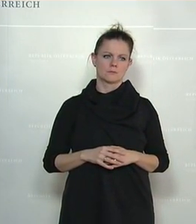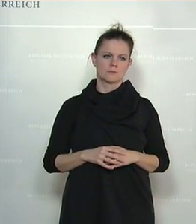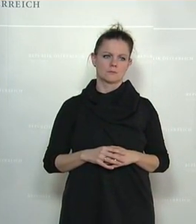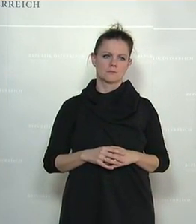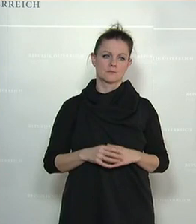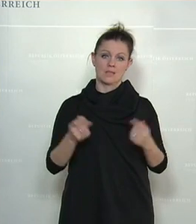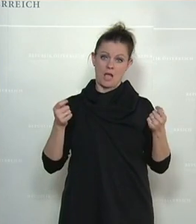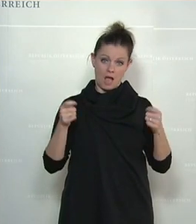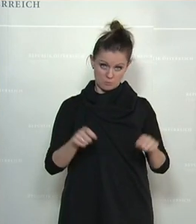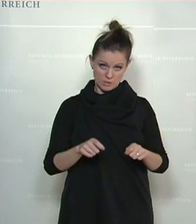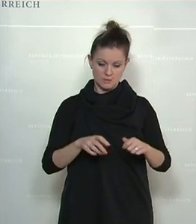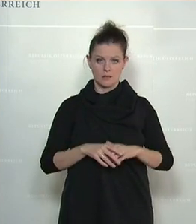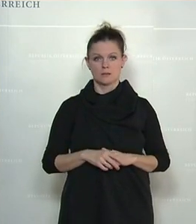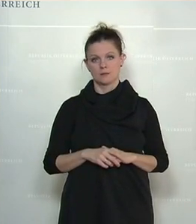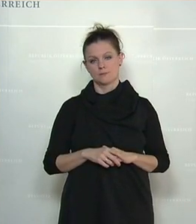Und abschließend,